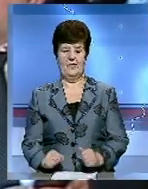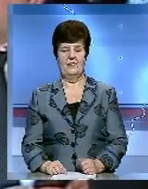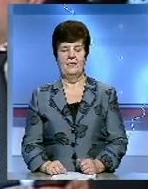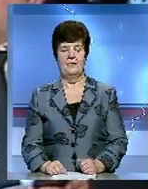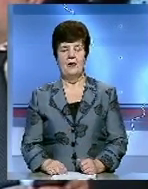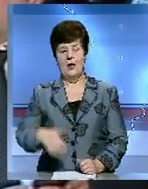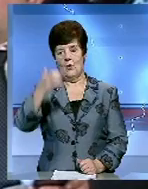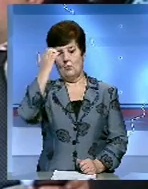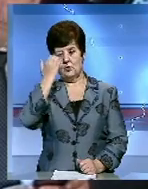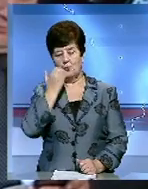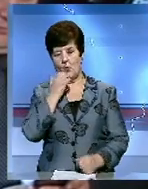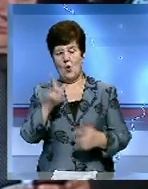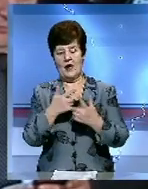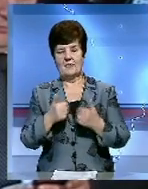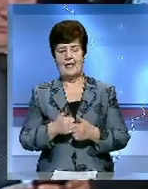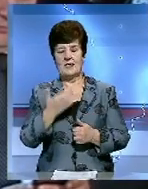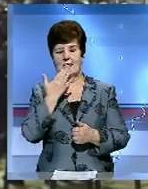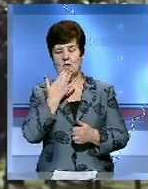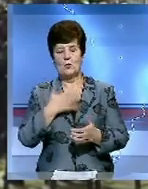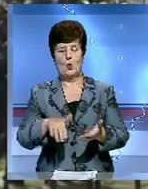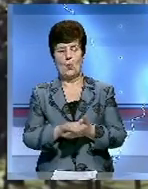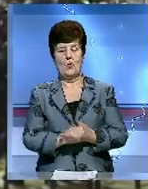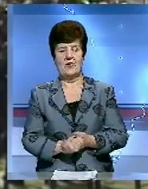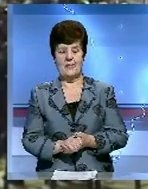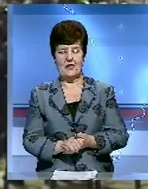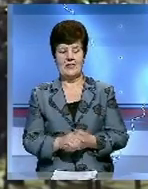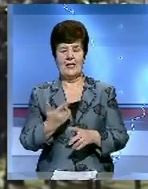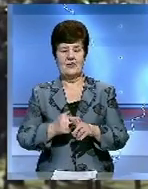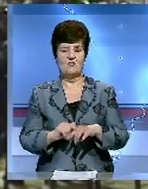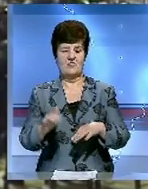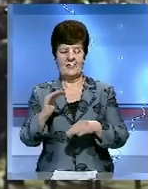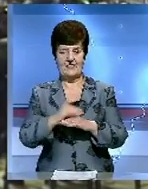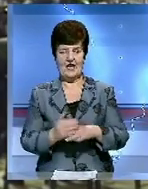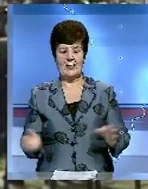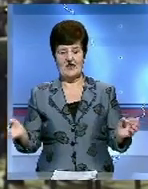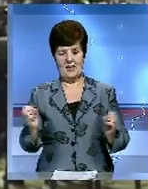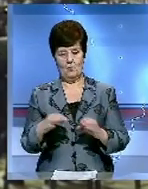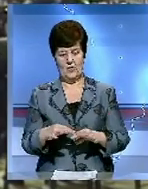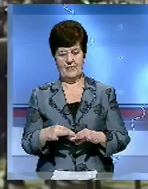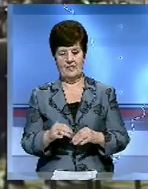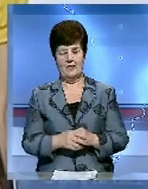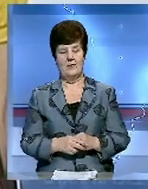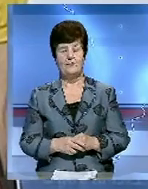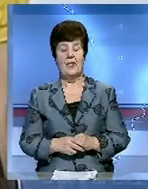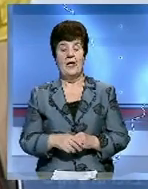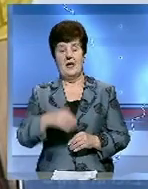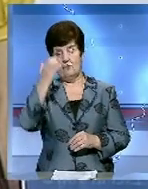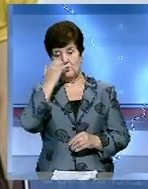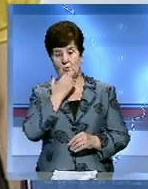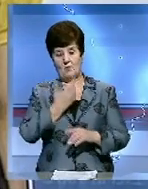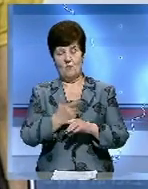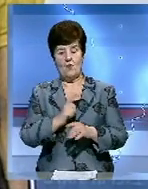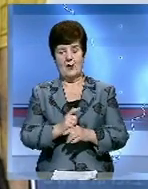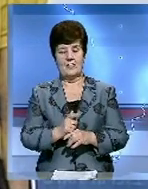Mulțumim Organizației Națiunilor Unite că ne-a reunit în această seară. De asemenea, mulțumim foarte mult